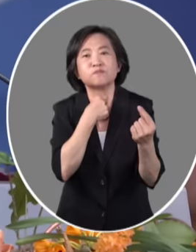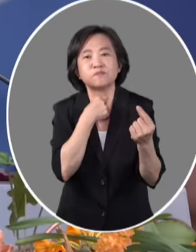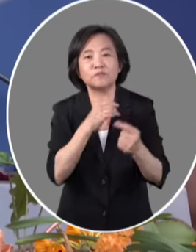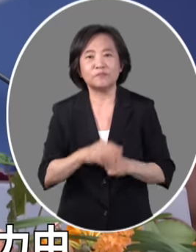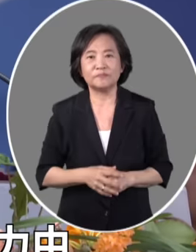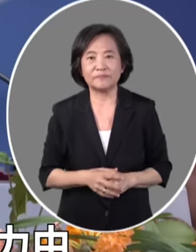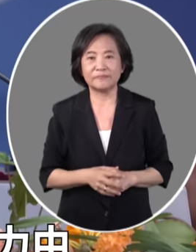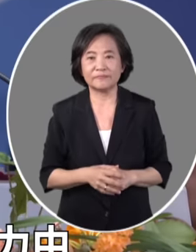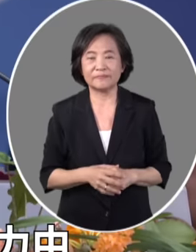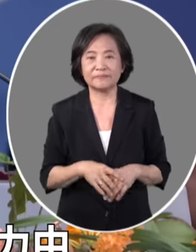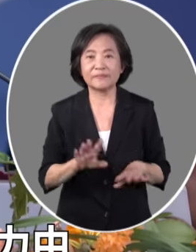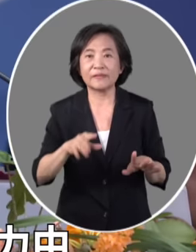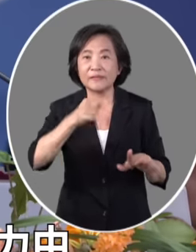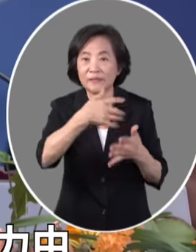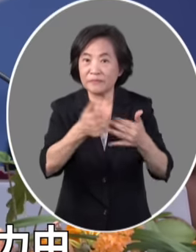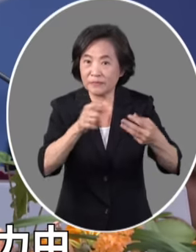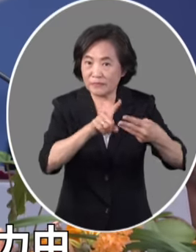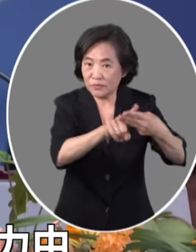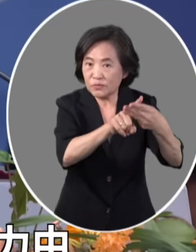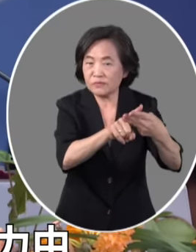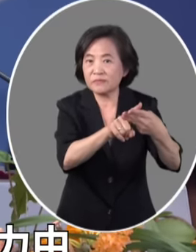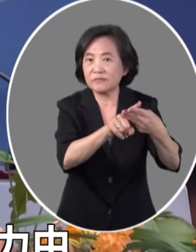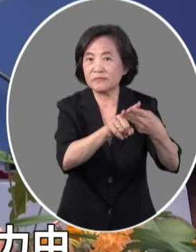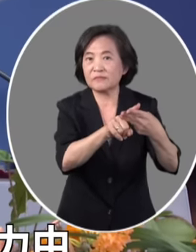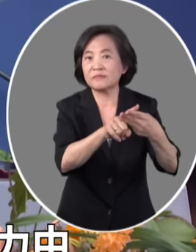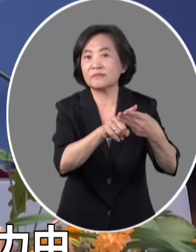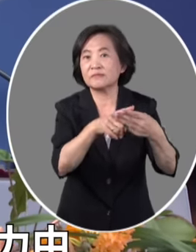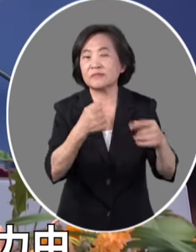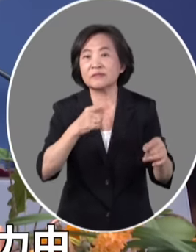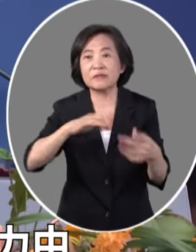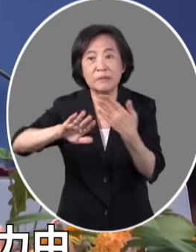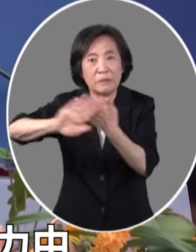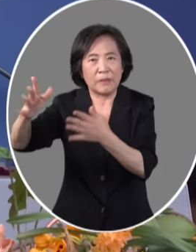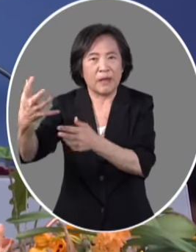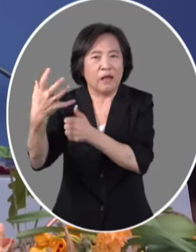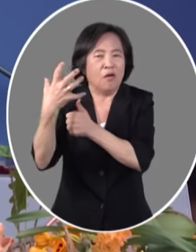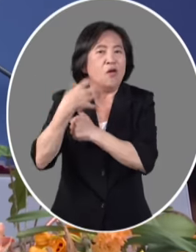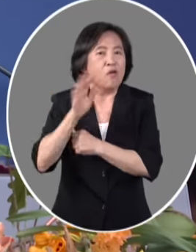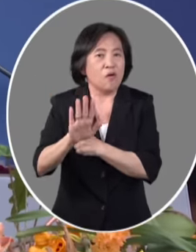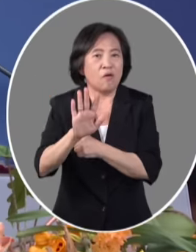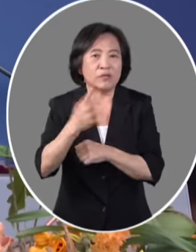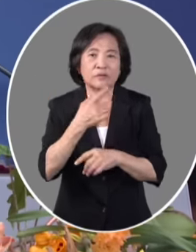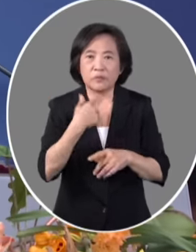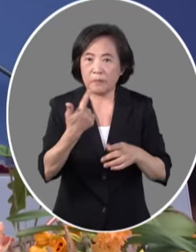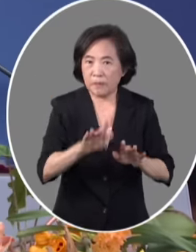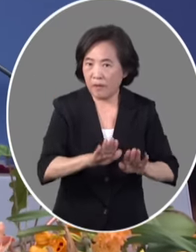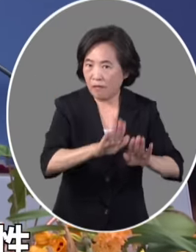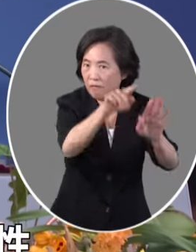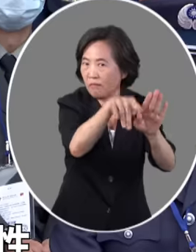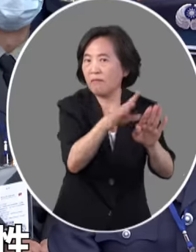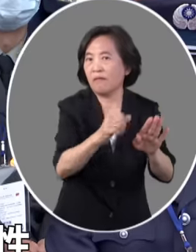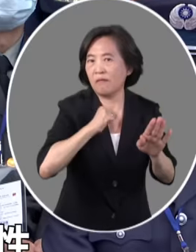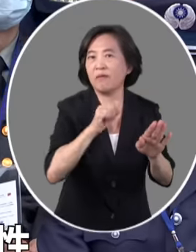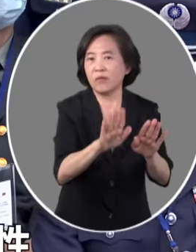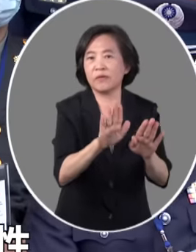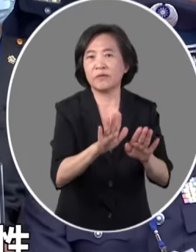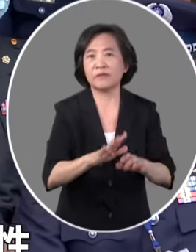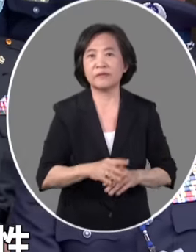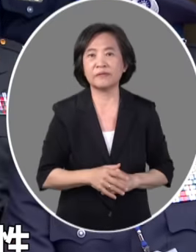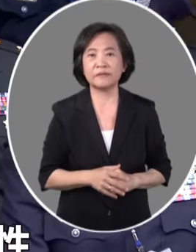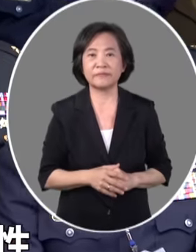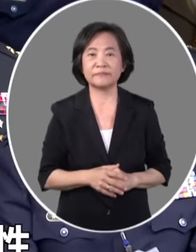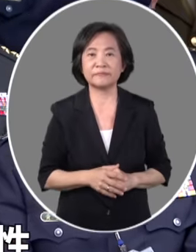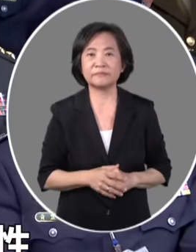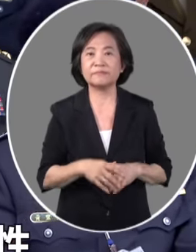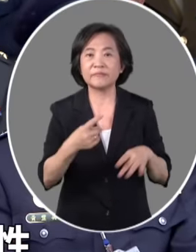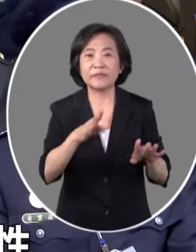民主也因此在无比巨大的内外压力中成长茁壮，从而孕育